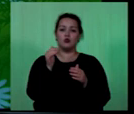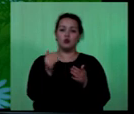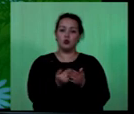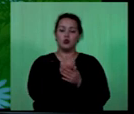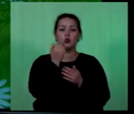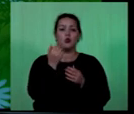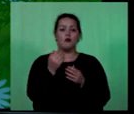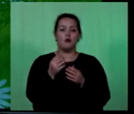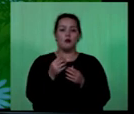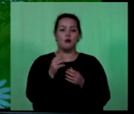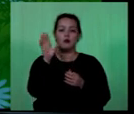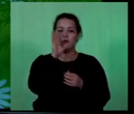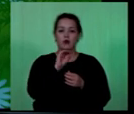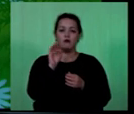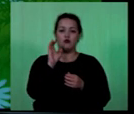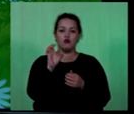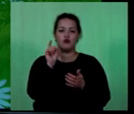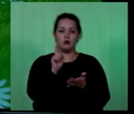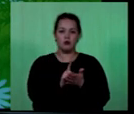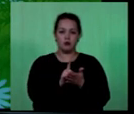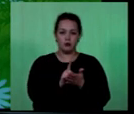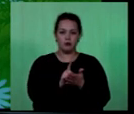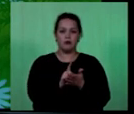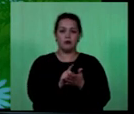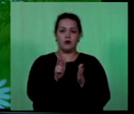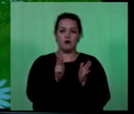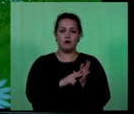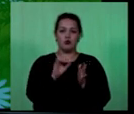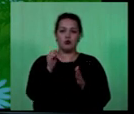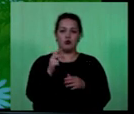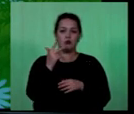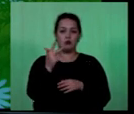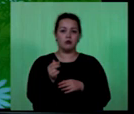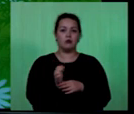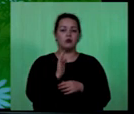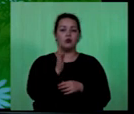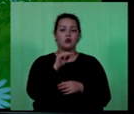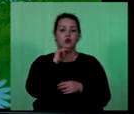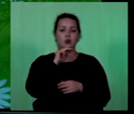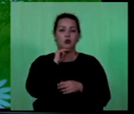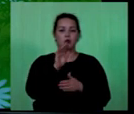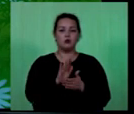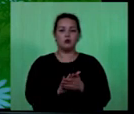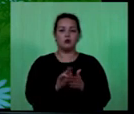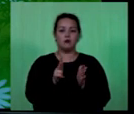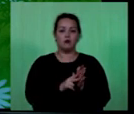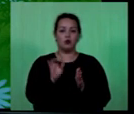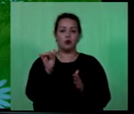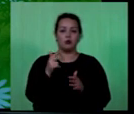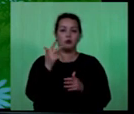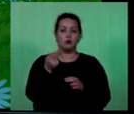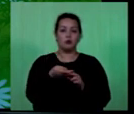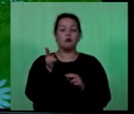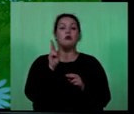справились с заданием восемью три ребята будьте внимательны восемью 3